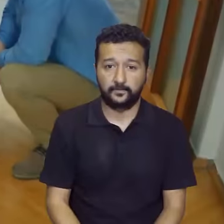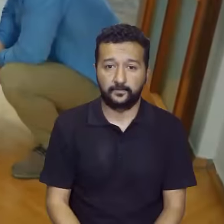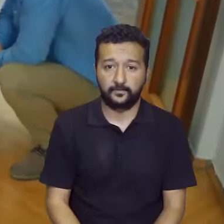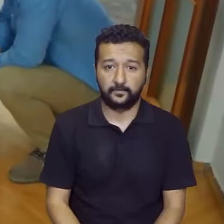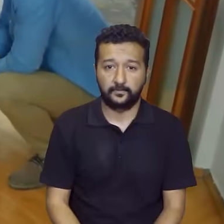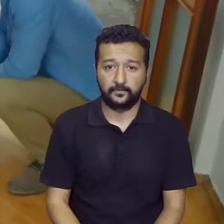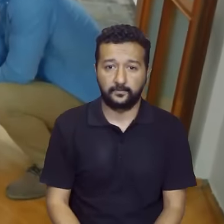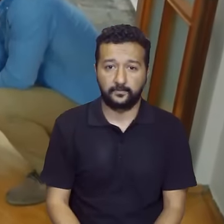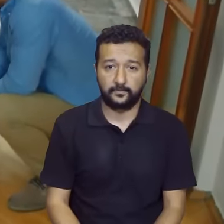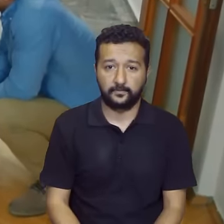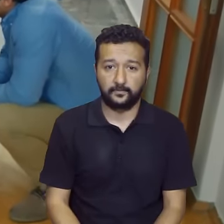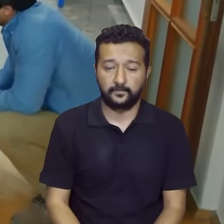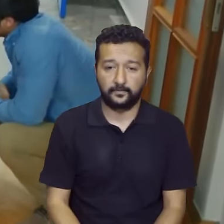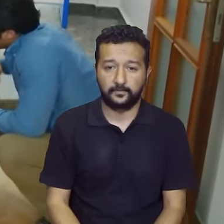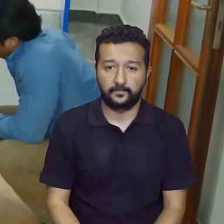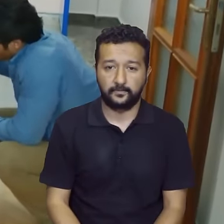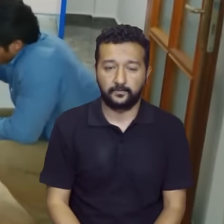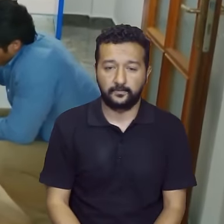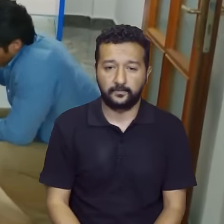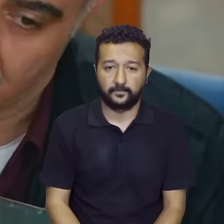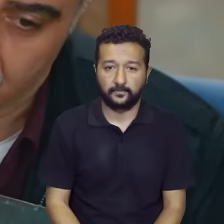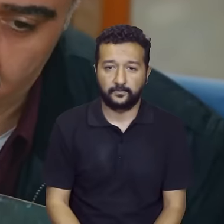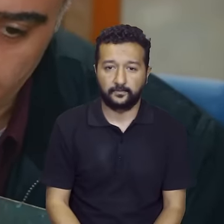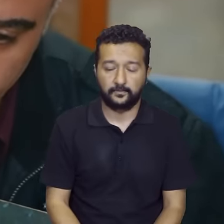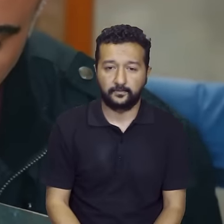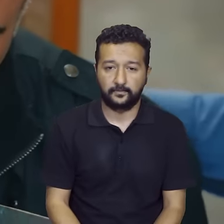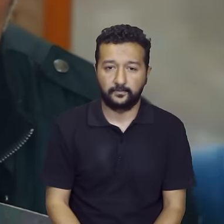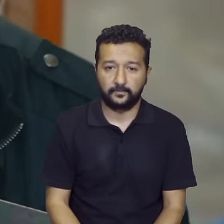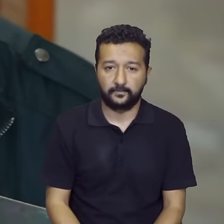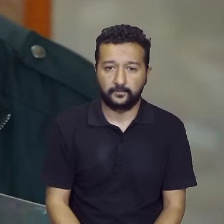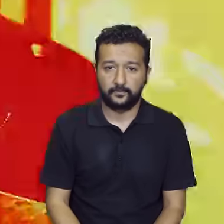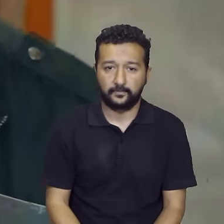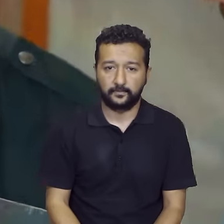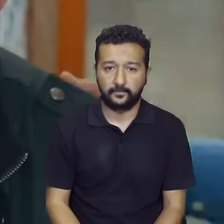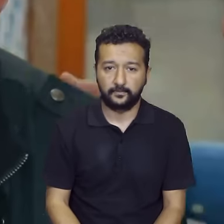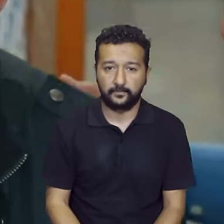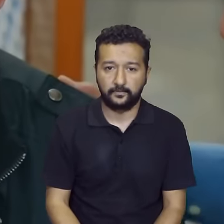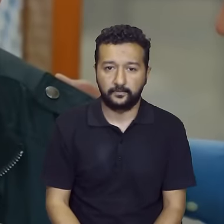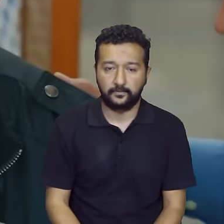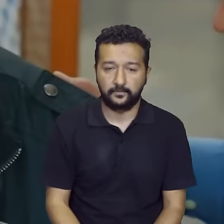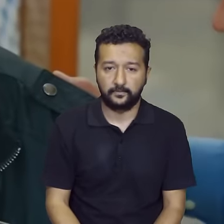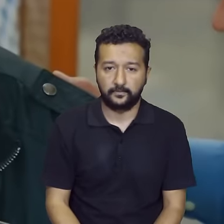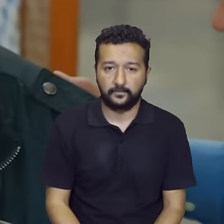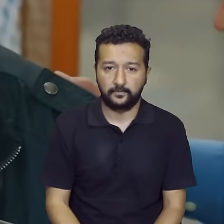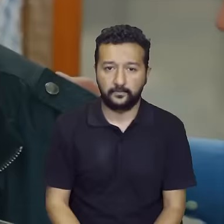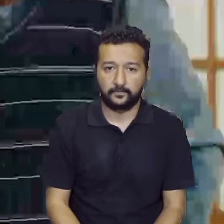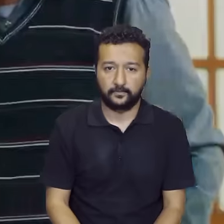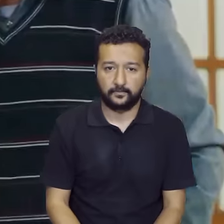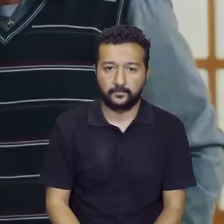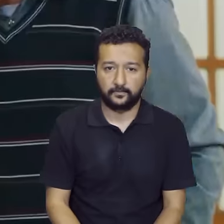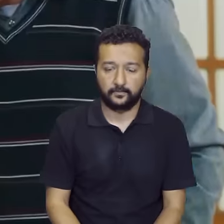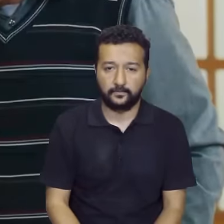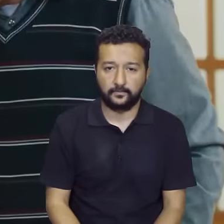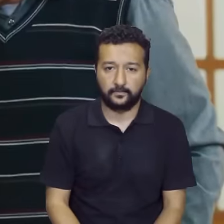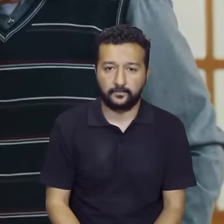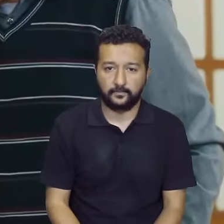çömeldiği yerden kalktı. Şener mazlum havasına bürünmüşken bir anda içindeki şeytanı çıkarıverdi. Çatık kaşlı, yüzü ateş